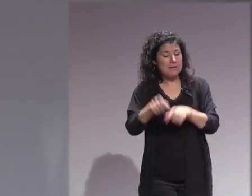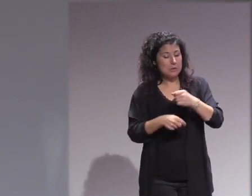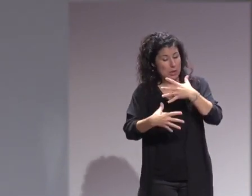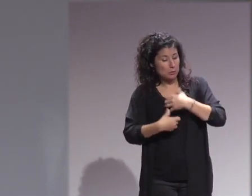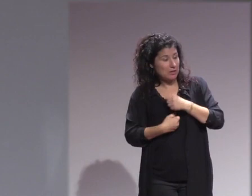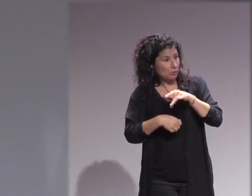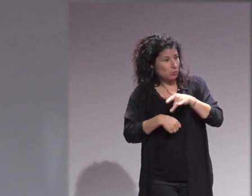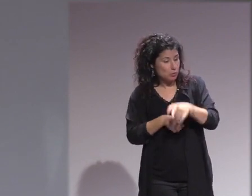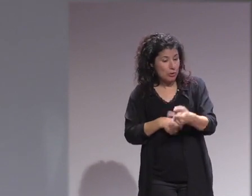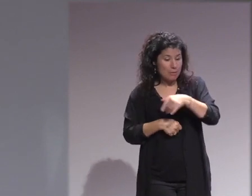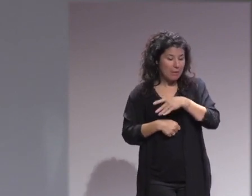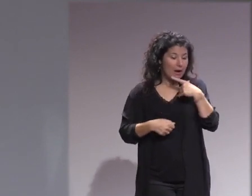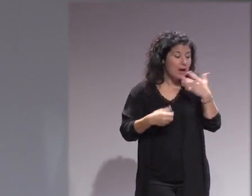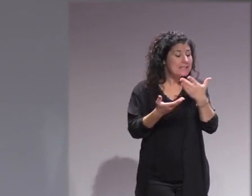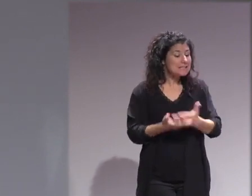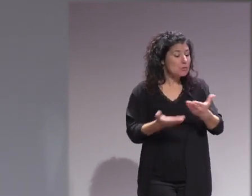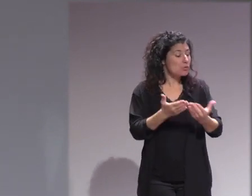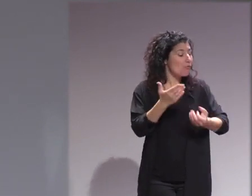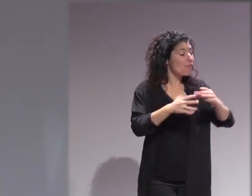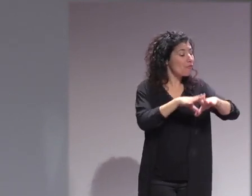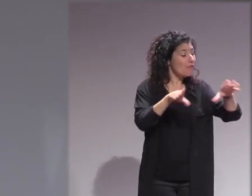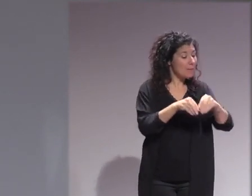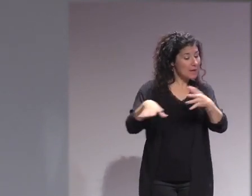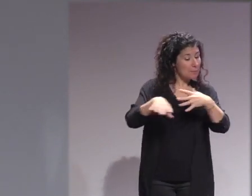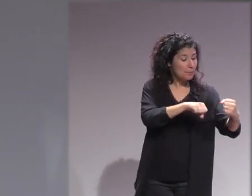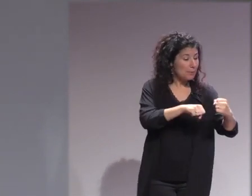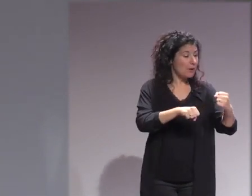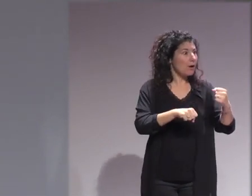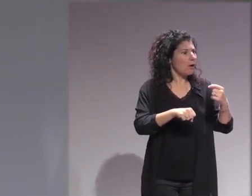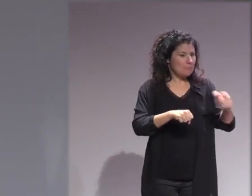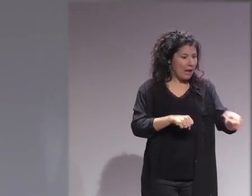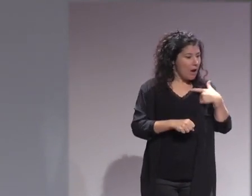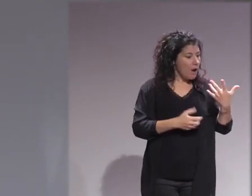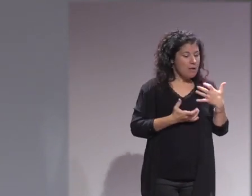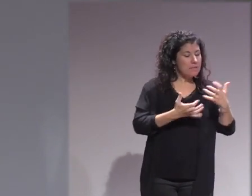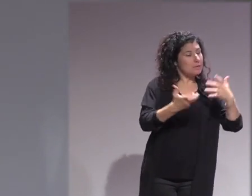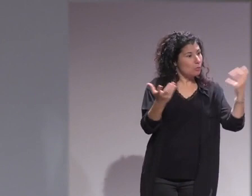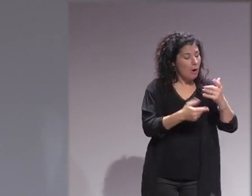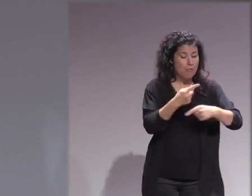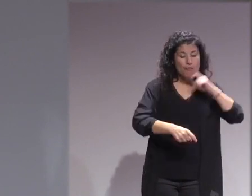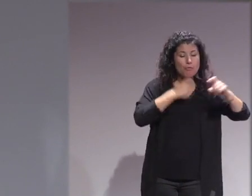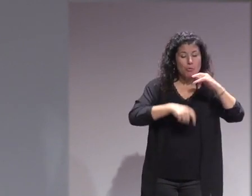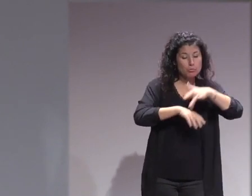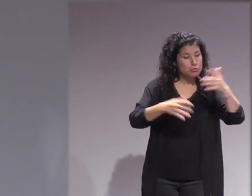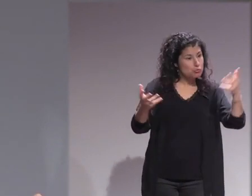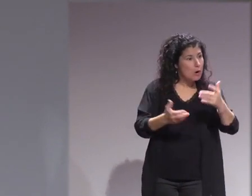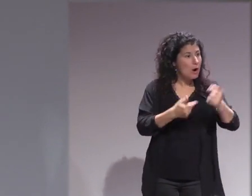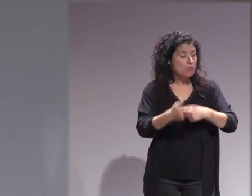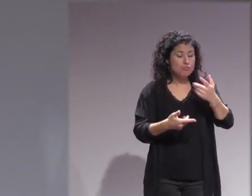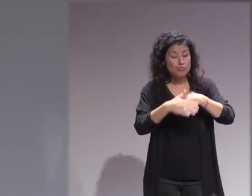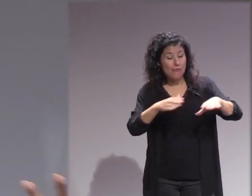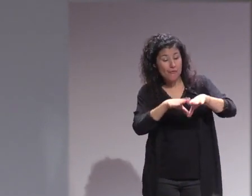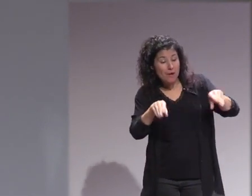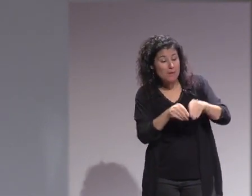quelles étaient les attentes dans les familles dans lesquelles ils sont arrivés, le racisme qui a pu être vécu, les violences qui ont pu être vécues dans la famille, dans